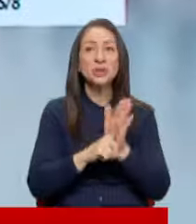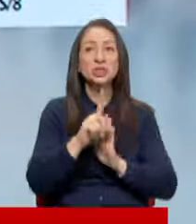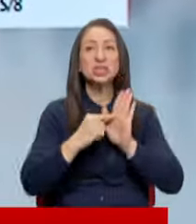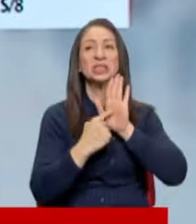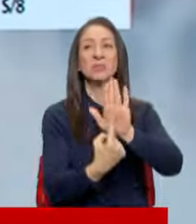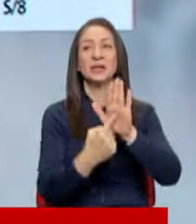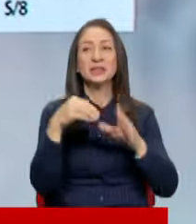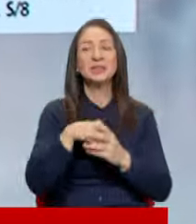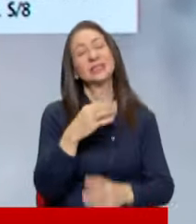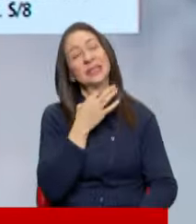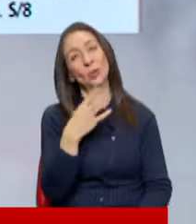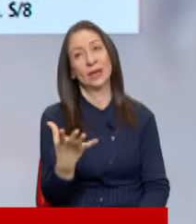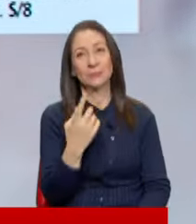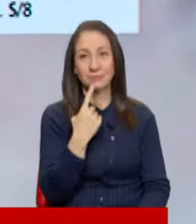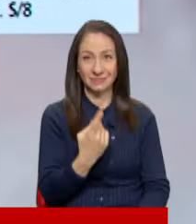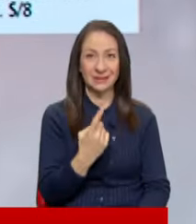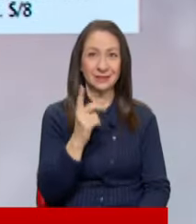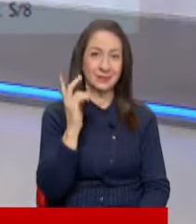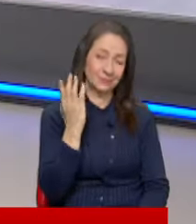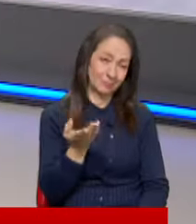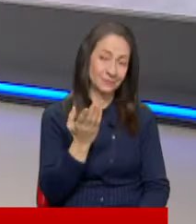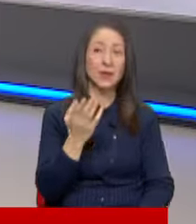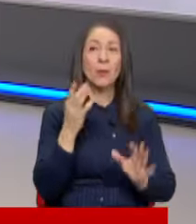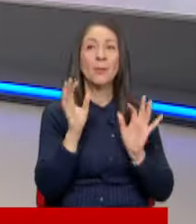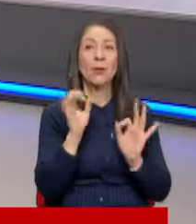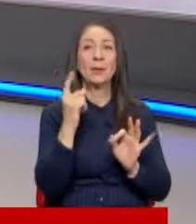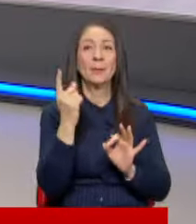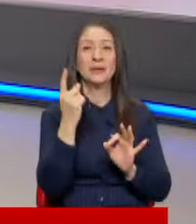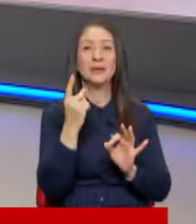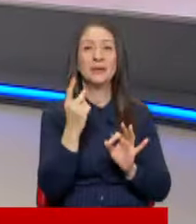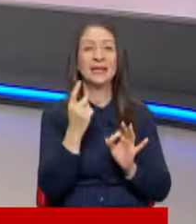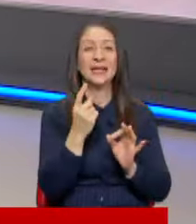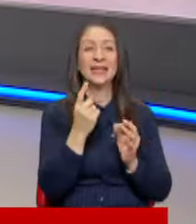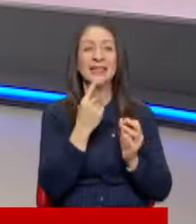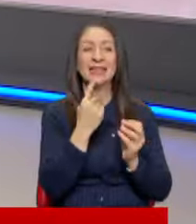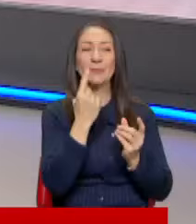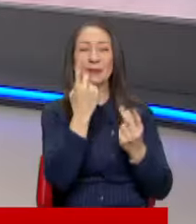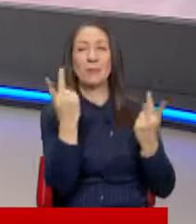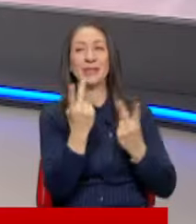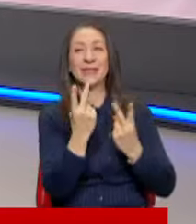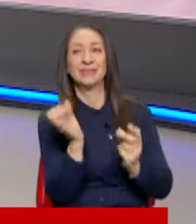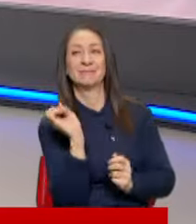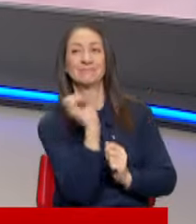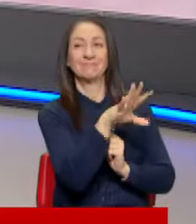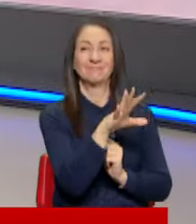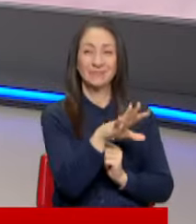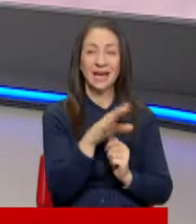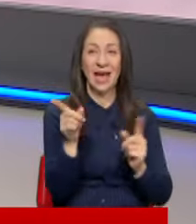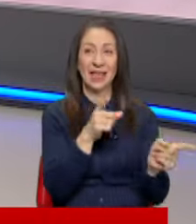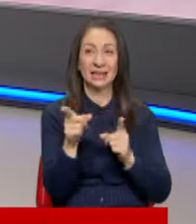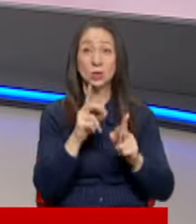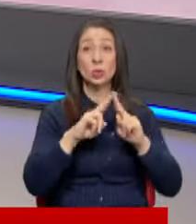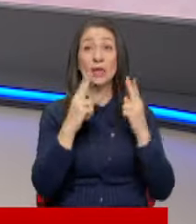ispatladığı için teşekkür ederim kendisine dedi böyle e nükteli mesajlaşmalar da var aralarında